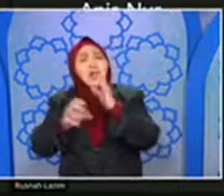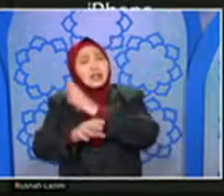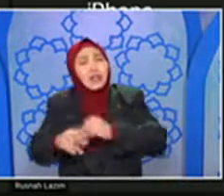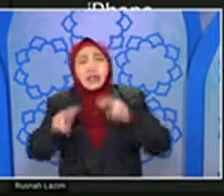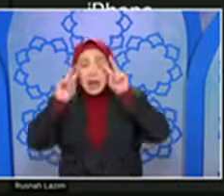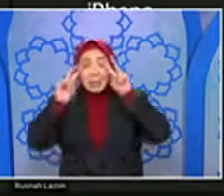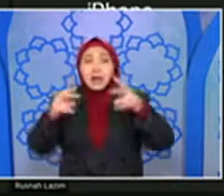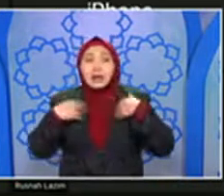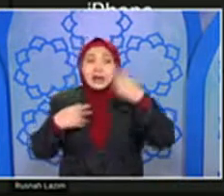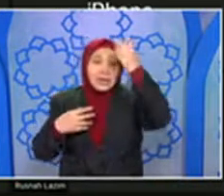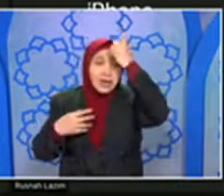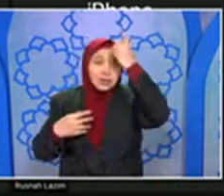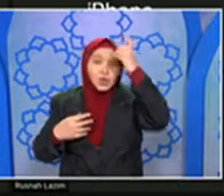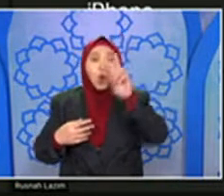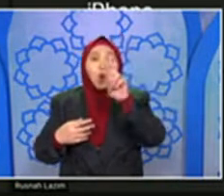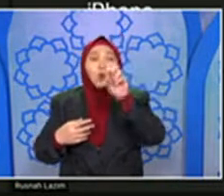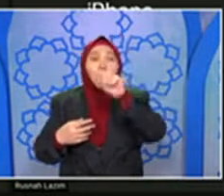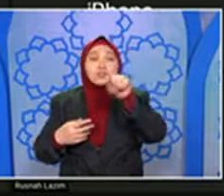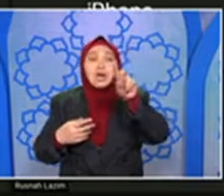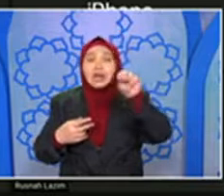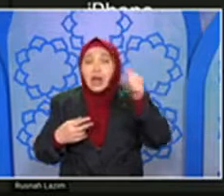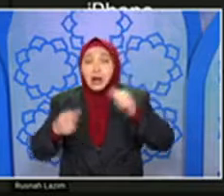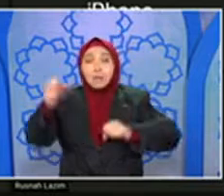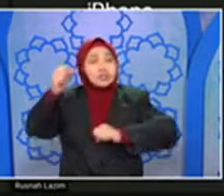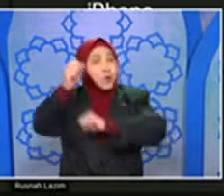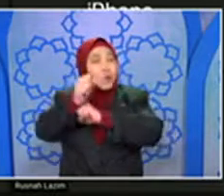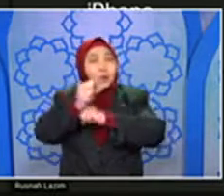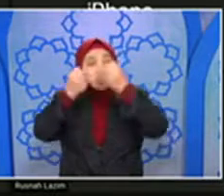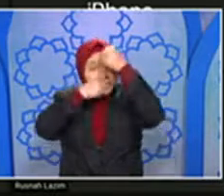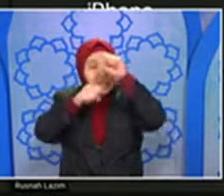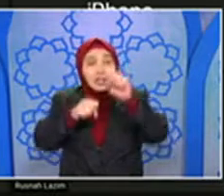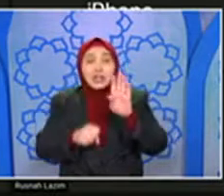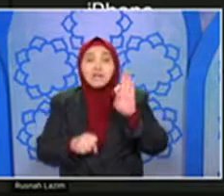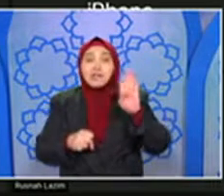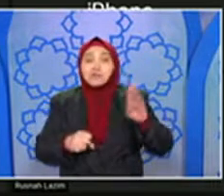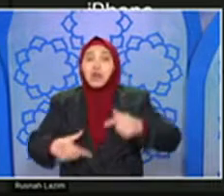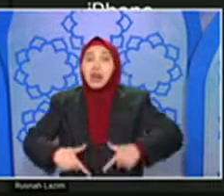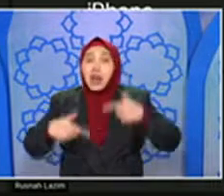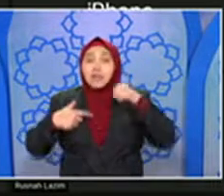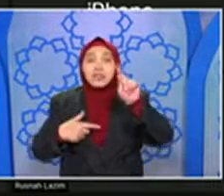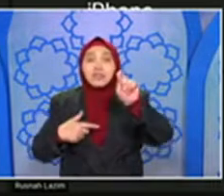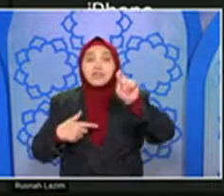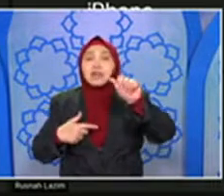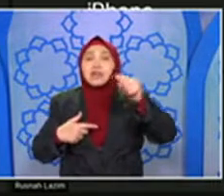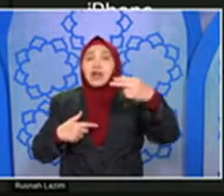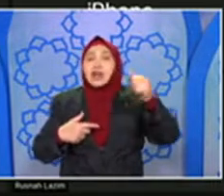nampak Datuk Rozana, penyokong setia di Facebook Live TV Al Hijrah, tak pernah miss. Dan juga